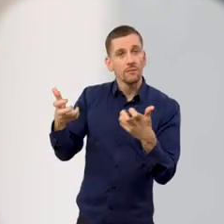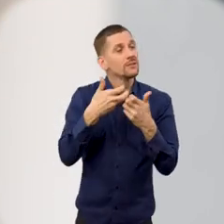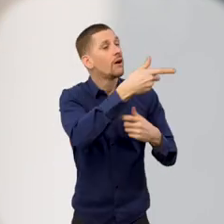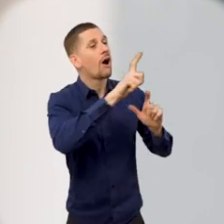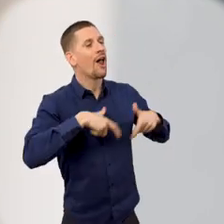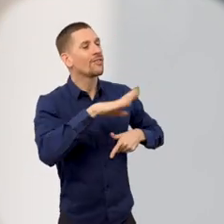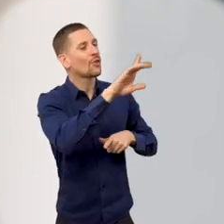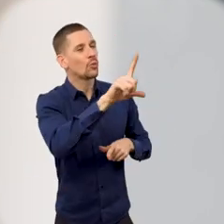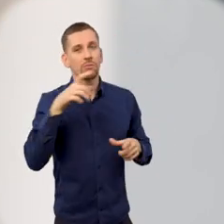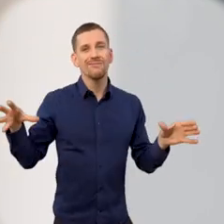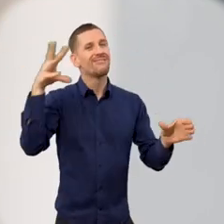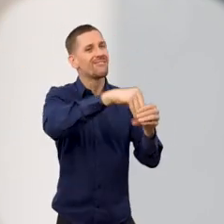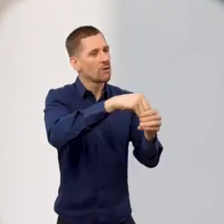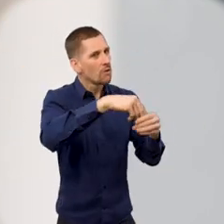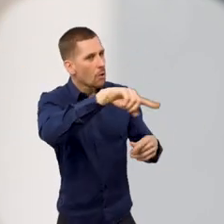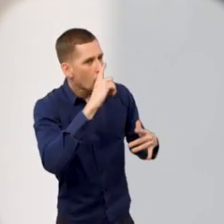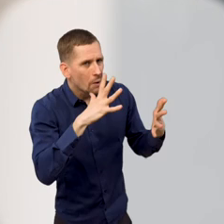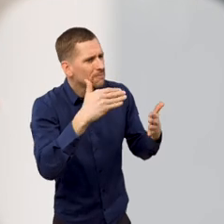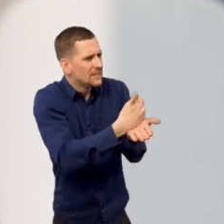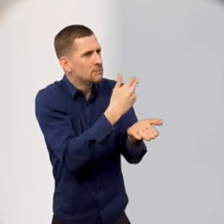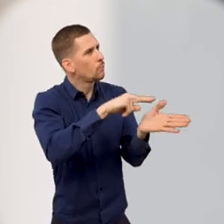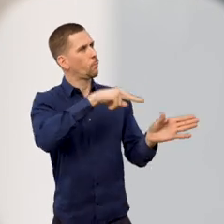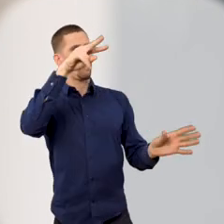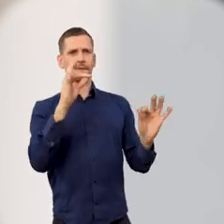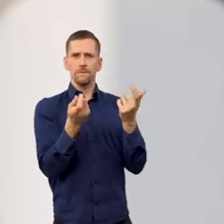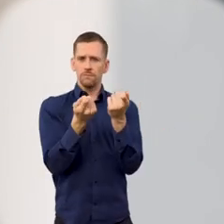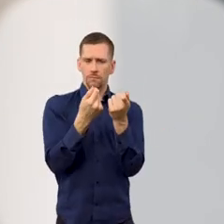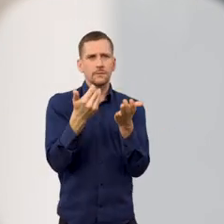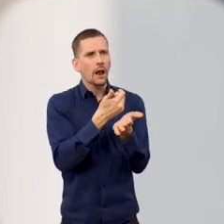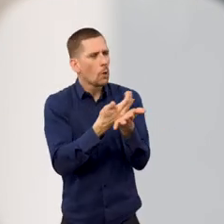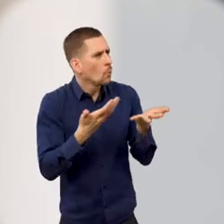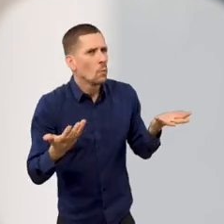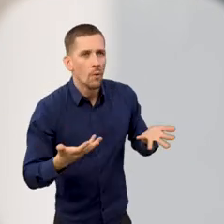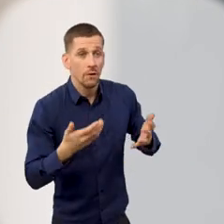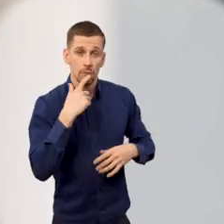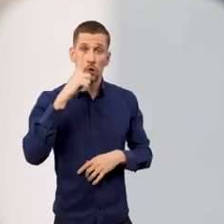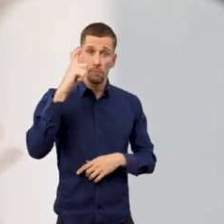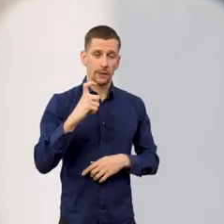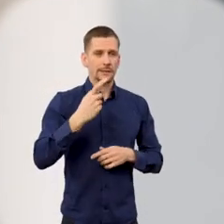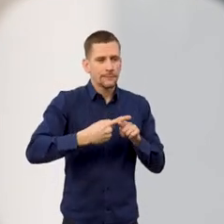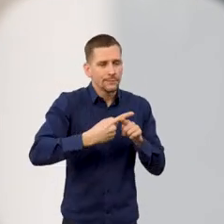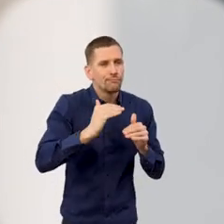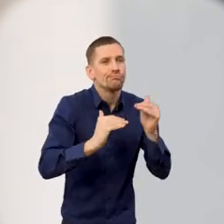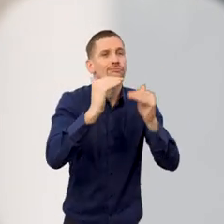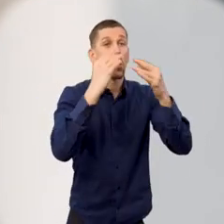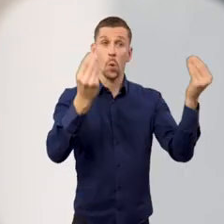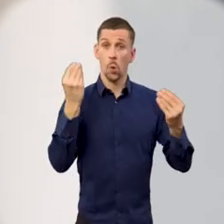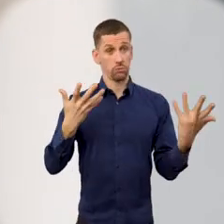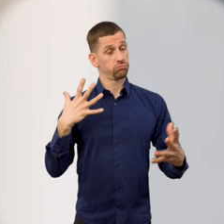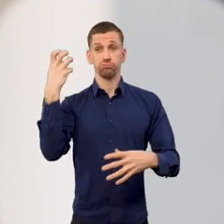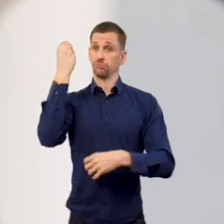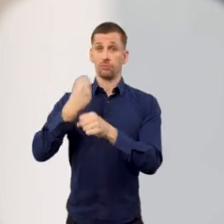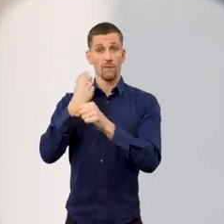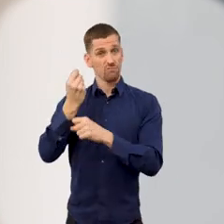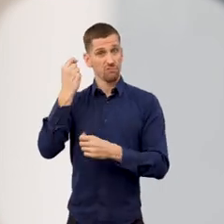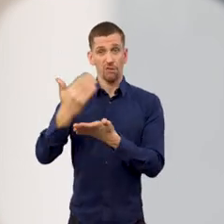intègrent notamment l'école 42. Comment ça se passe de ce point de vue-là, financier? Est-ce qu'on commence petit ou est-ce que déjà, dans